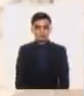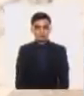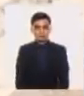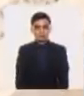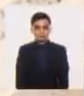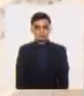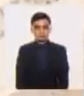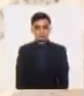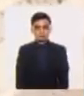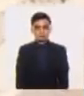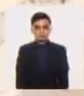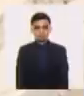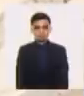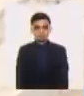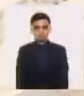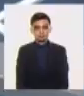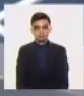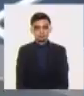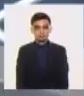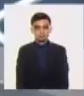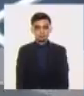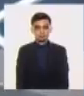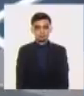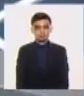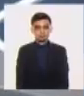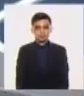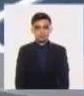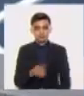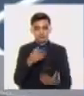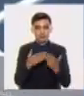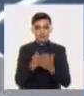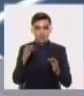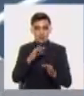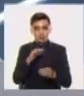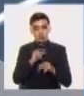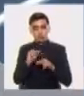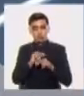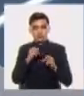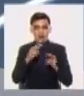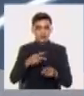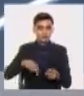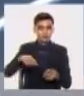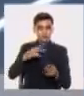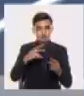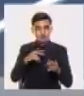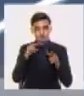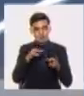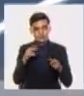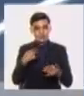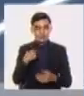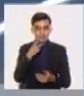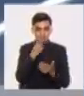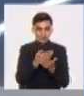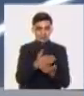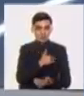Сулейменов, Информбюро Алматы. Этот материал не инструкция о том, как обойти контроль. Мы хотели